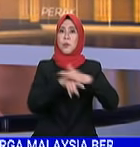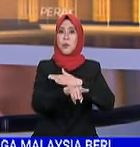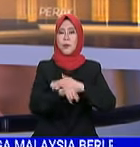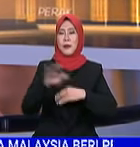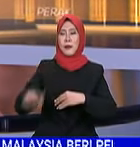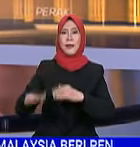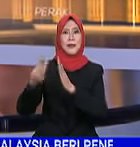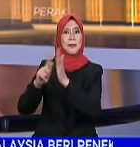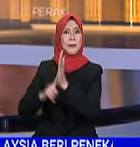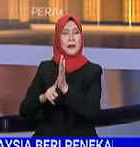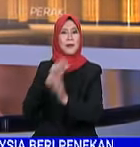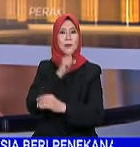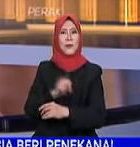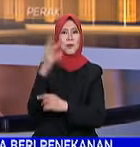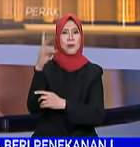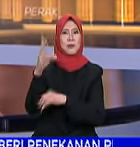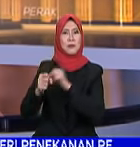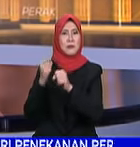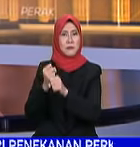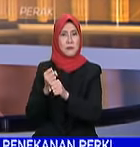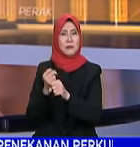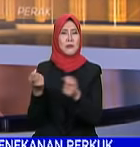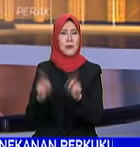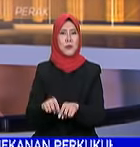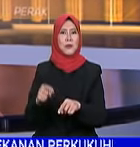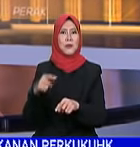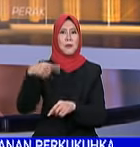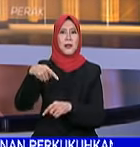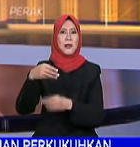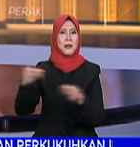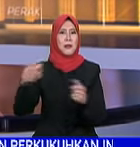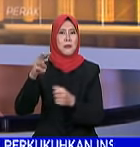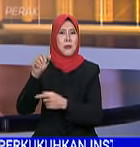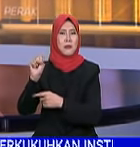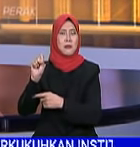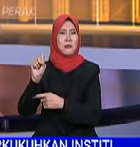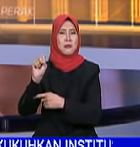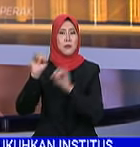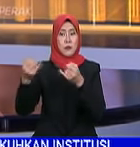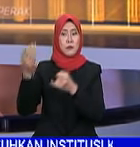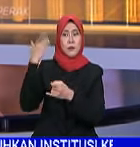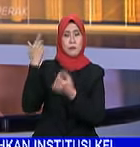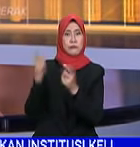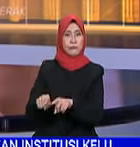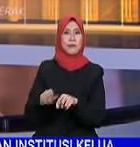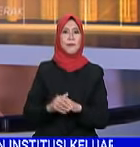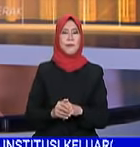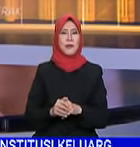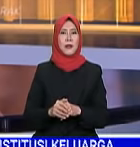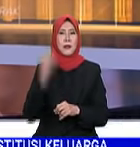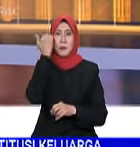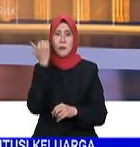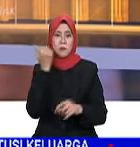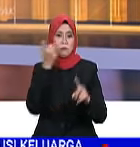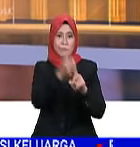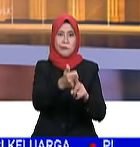adik iparnya yang berusia 17 tahun dalam kejadian di Pasir Mas pada Jumaat lepas. Perintah reman dikeluarkan oleh Magistrate